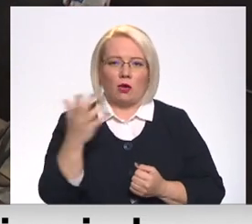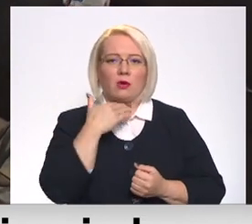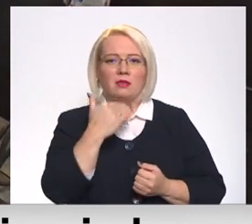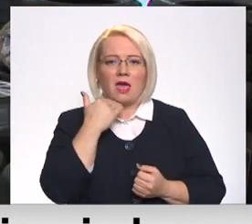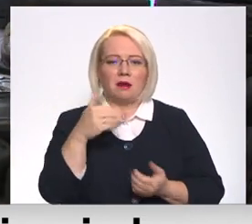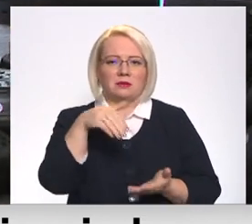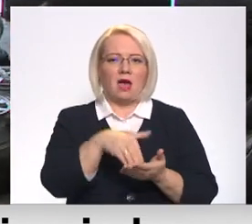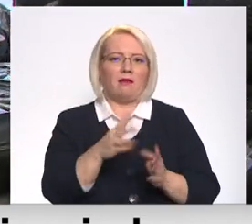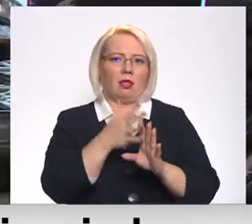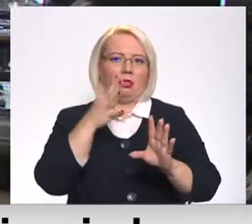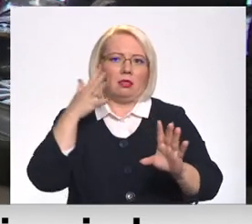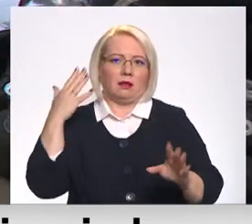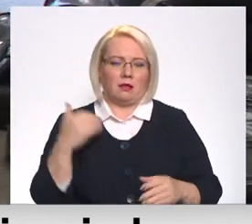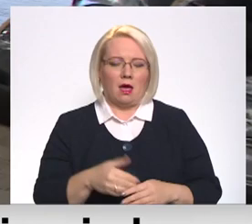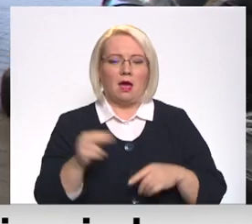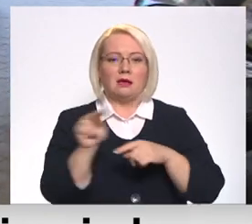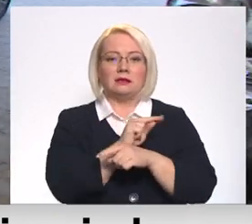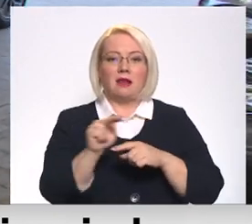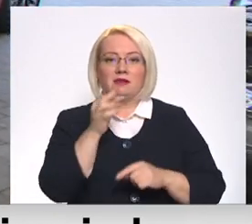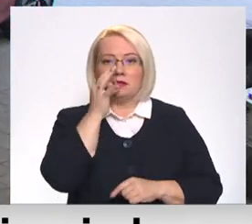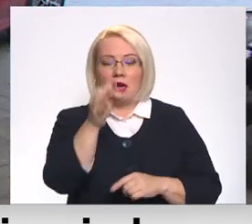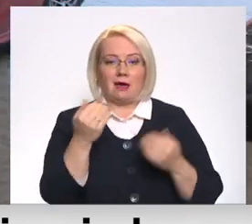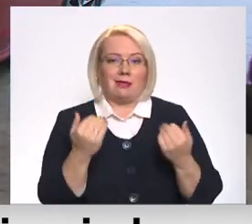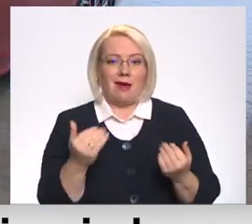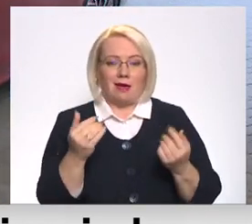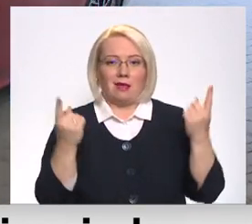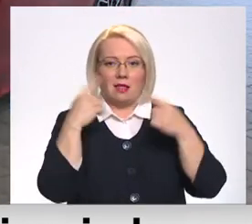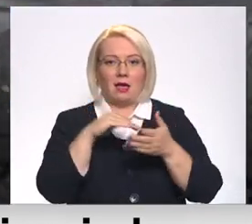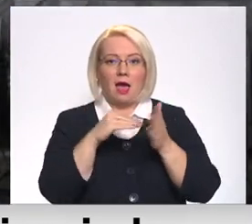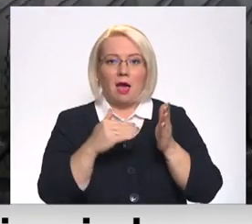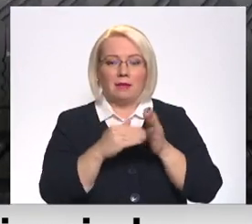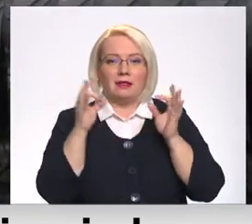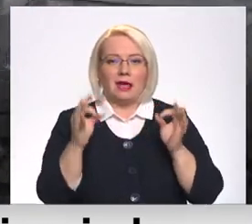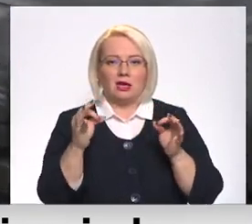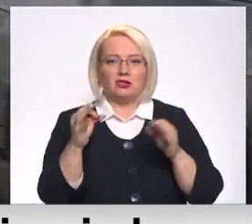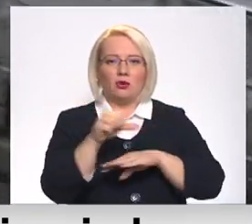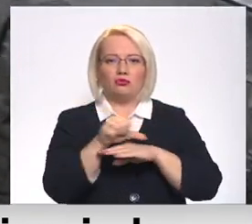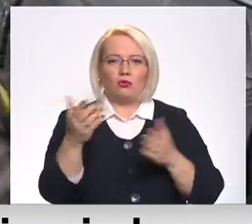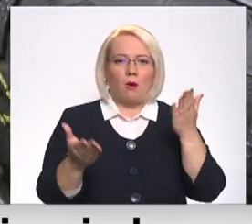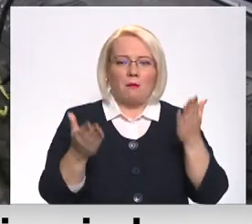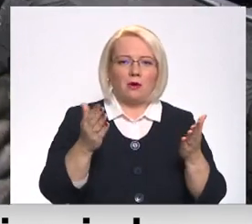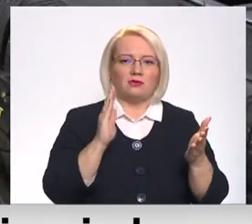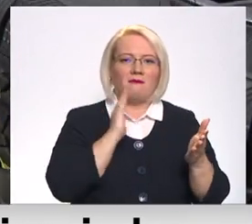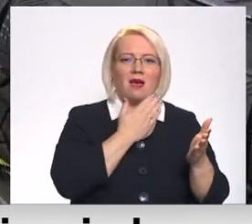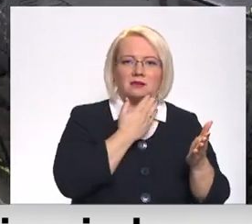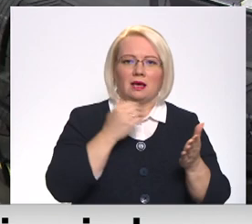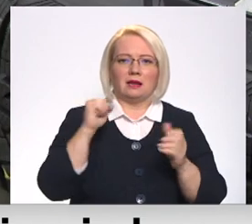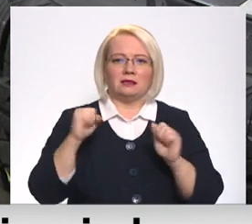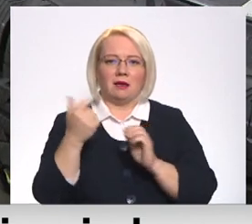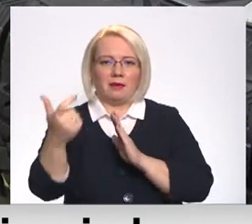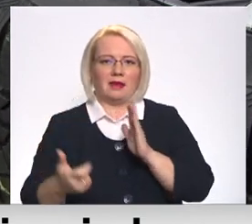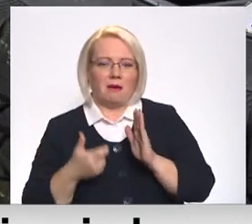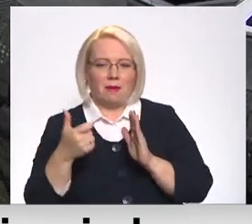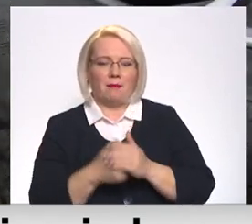vēlāk stāvēt garā rindā. Servisā norāda, ka pašreizējie laikapstākļi ir tieši uz robežas starp vasaras un ziemas riepām.